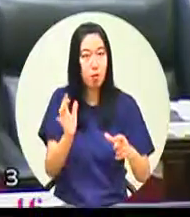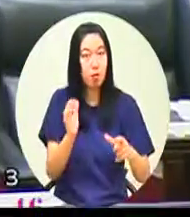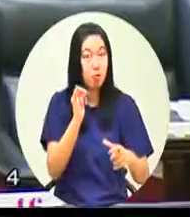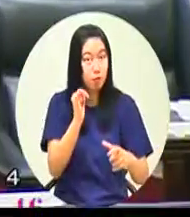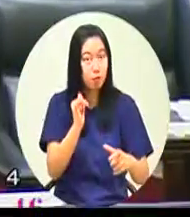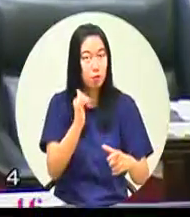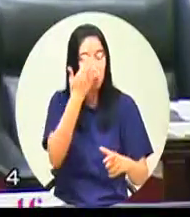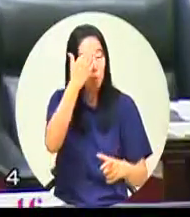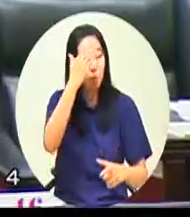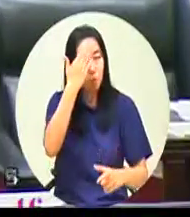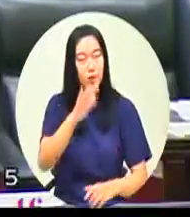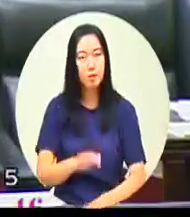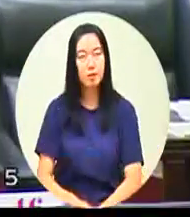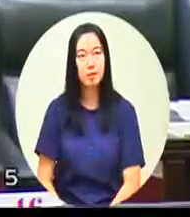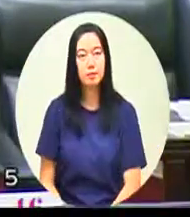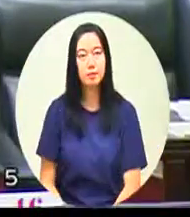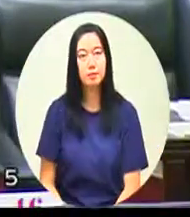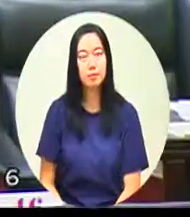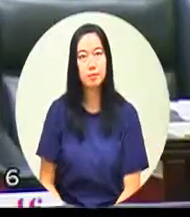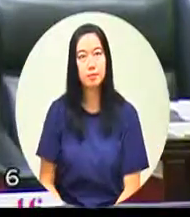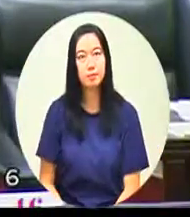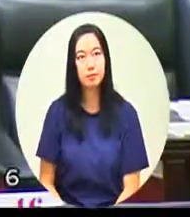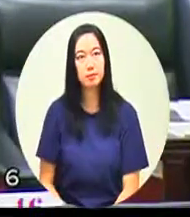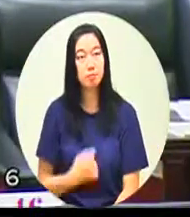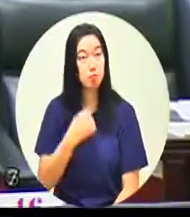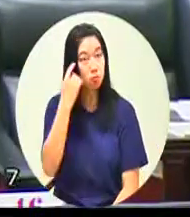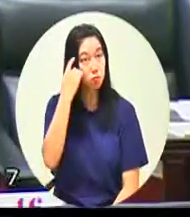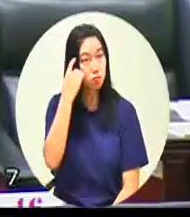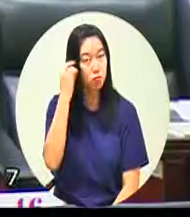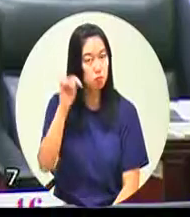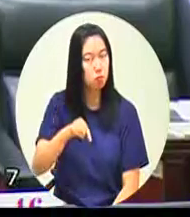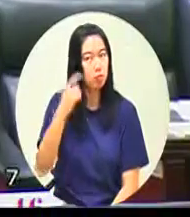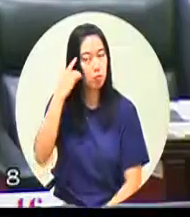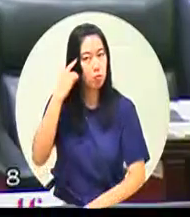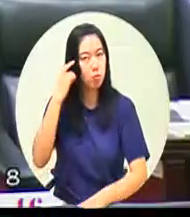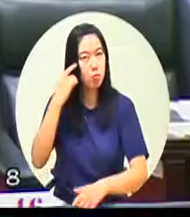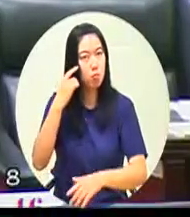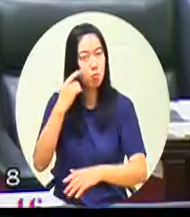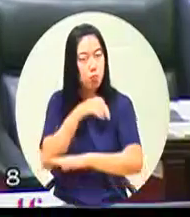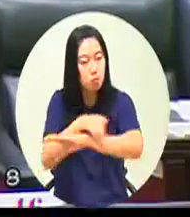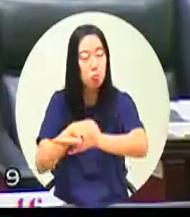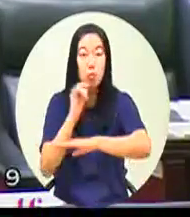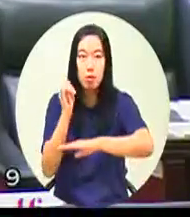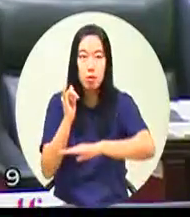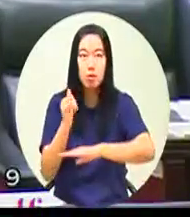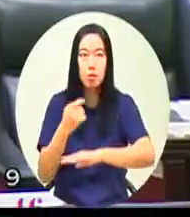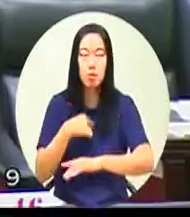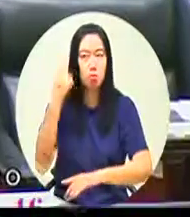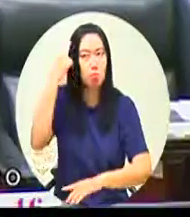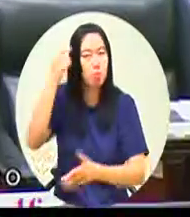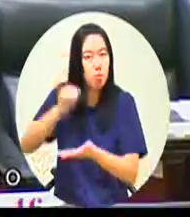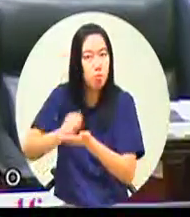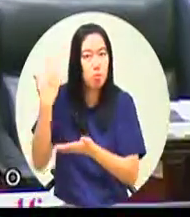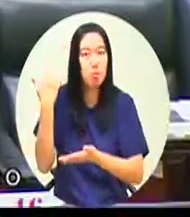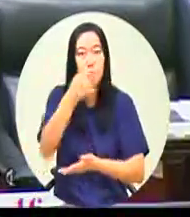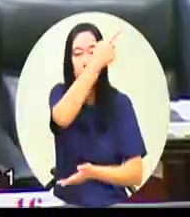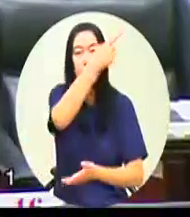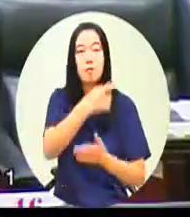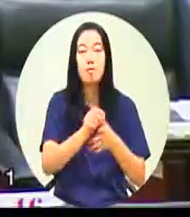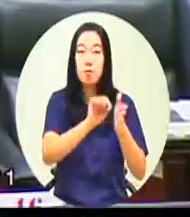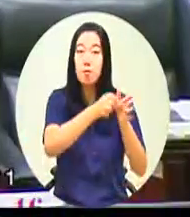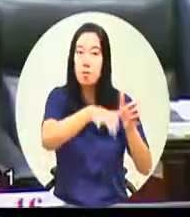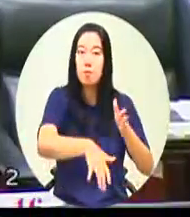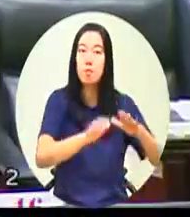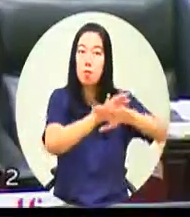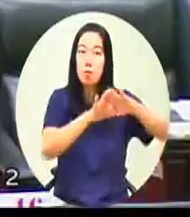个领导。所以我是感觉讲，这个上较早我会记印象中，伫布袋方面，寒天